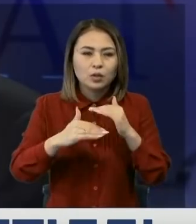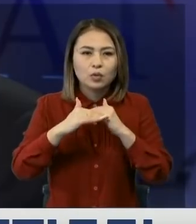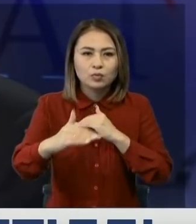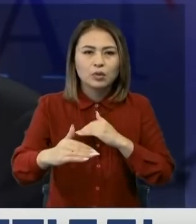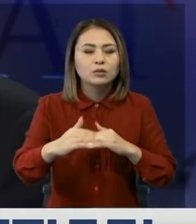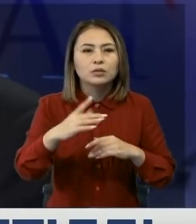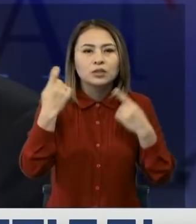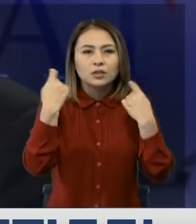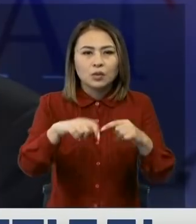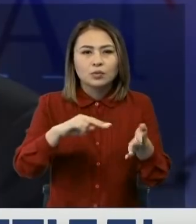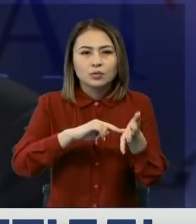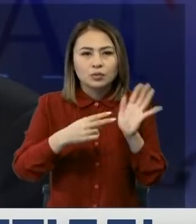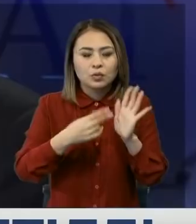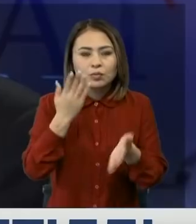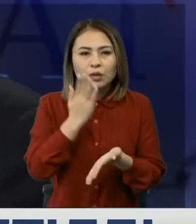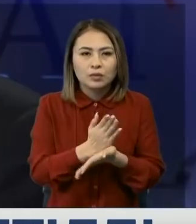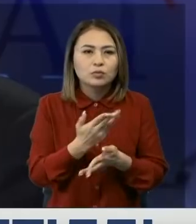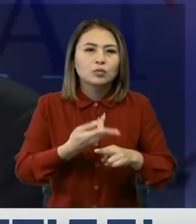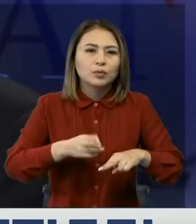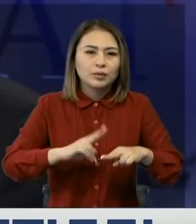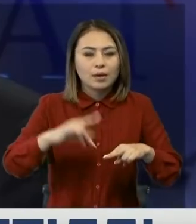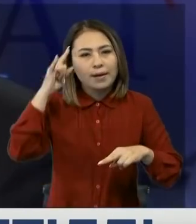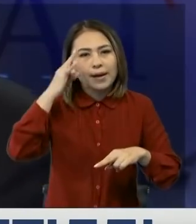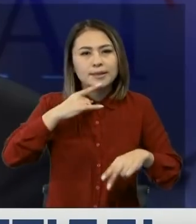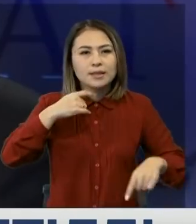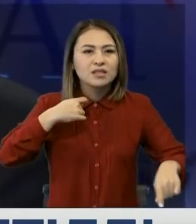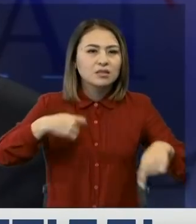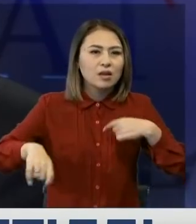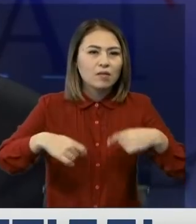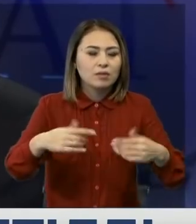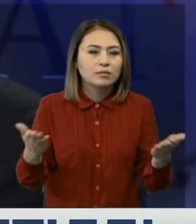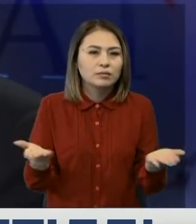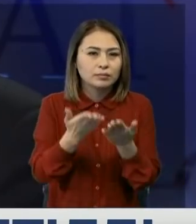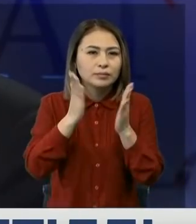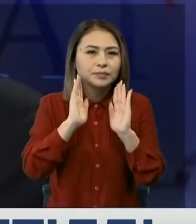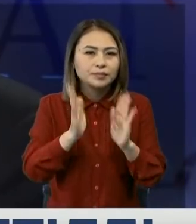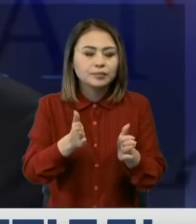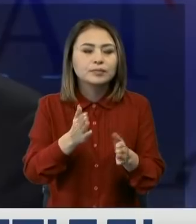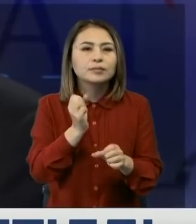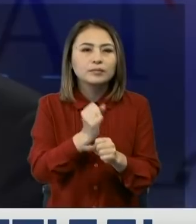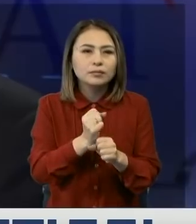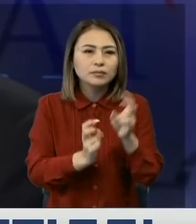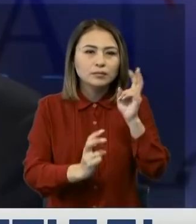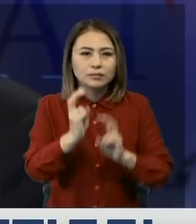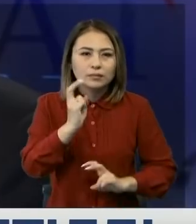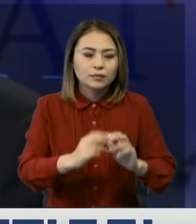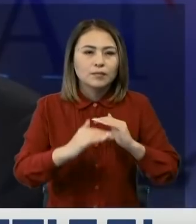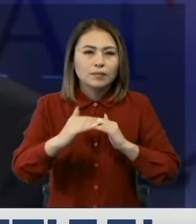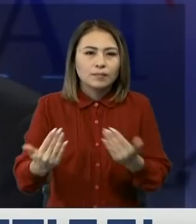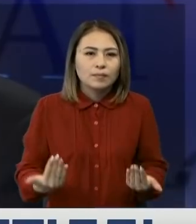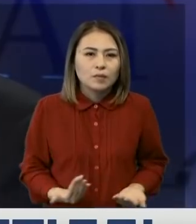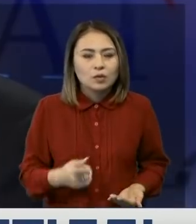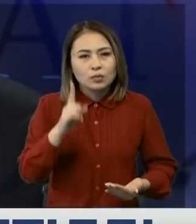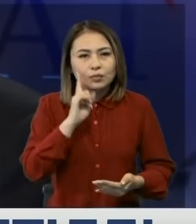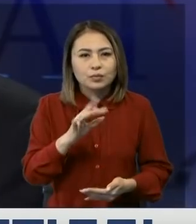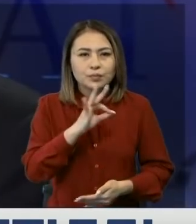тасымалдаушыларға сату жөнді шешім қабылдадық. Осылайша қазақстандық тауар өндірушілерді қолдаймыз. Қомақты қаражат ел тұрғындарының игілігі үшін